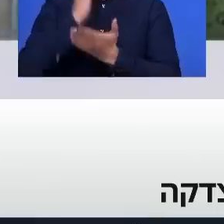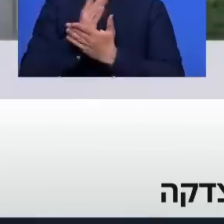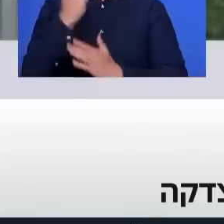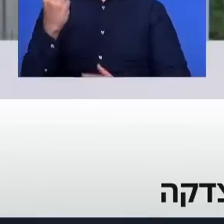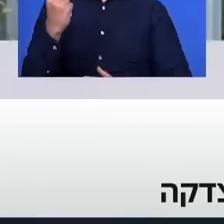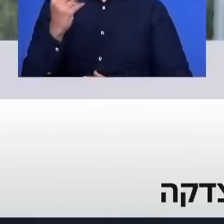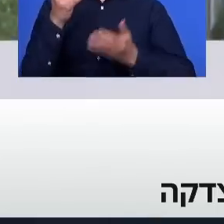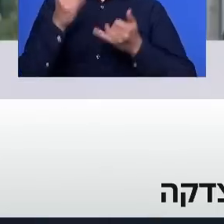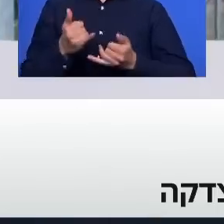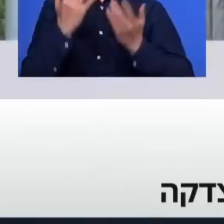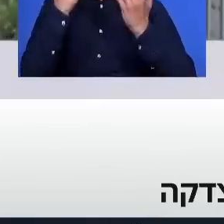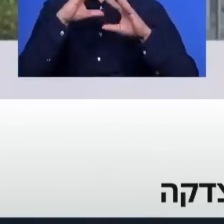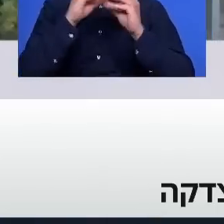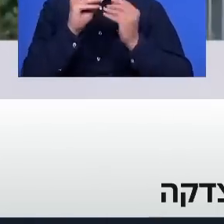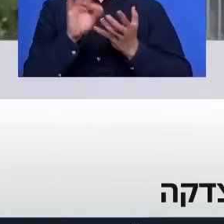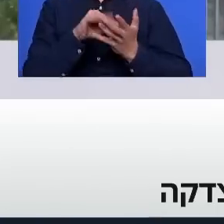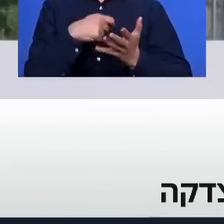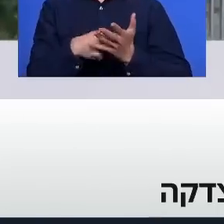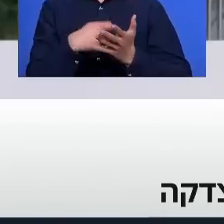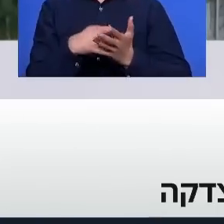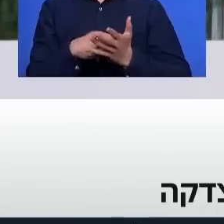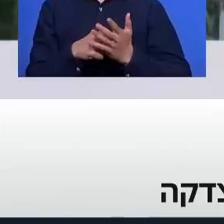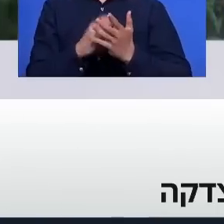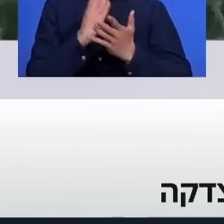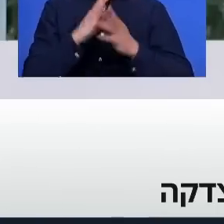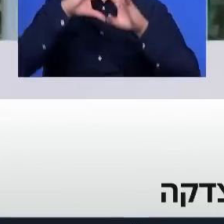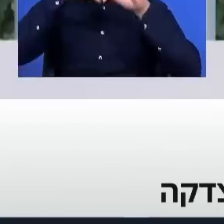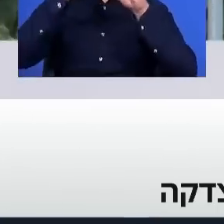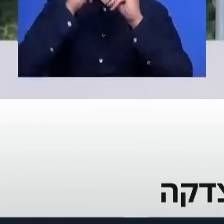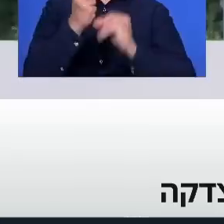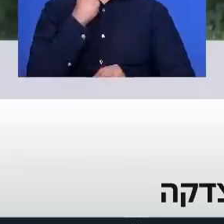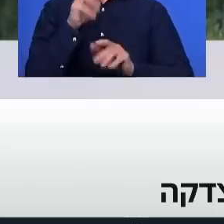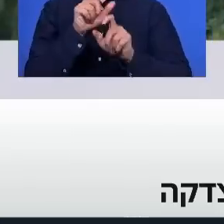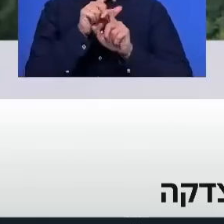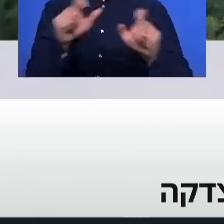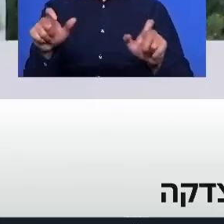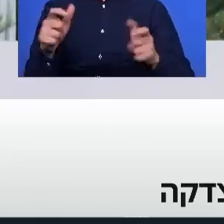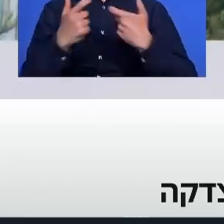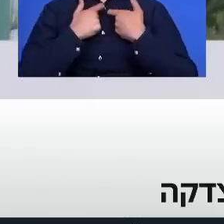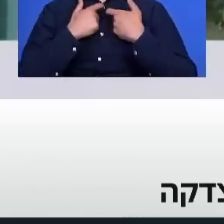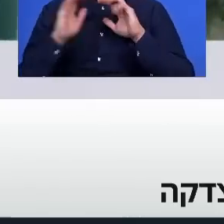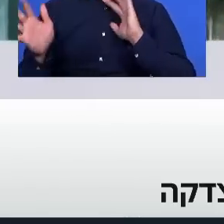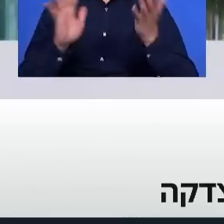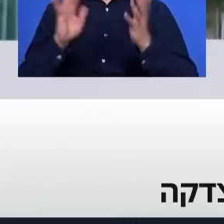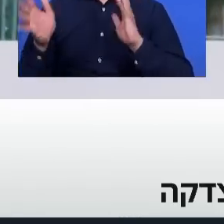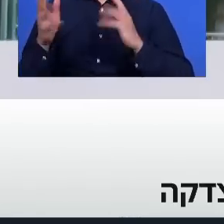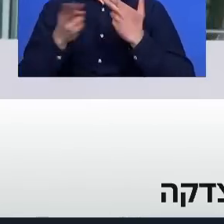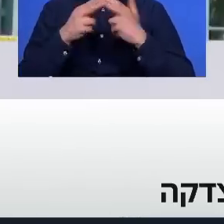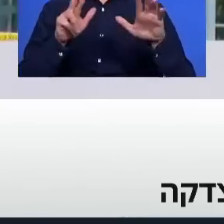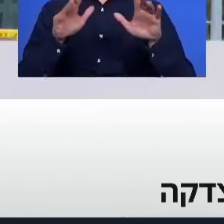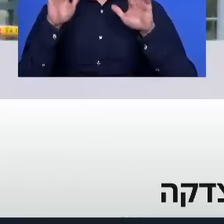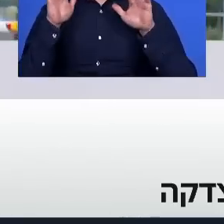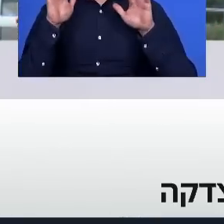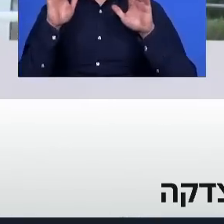עכשיו החשב הכללי במשרד האוצר סוכם את הסכום ואומר, יש כאן חוב עתק שנע לכל הפחות סביב ה-8 מיליארד